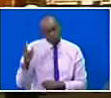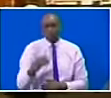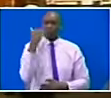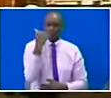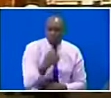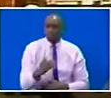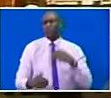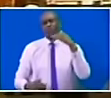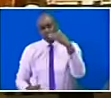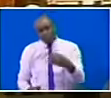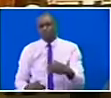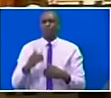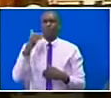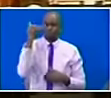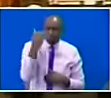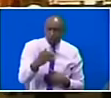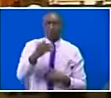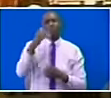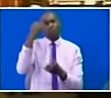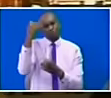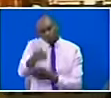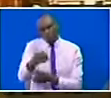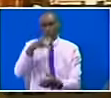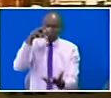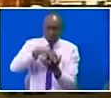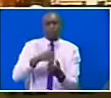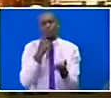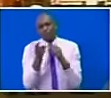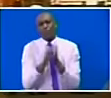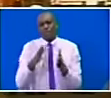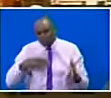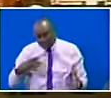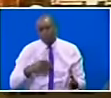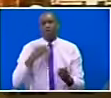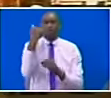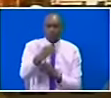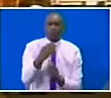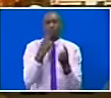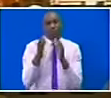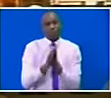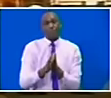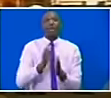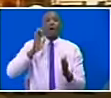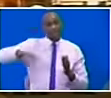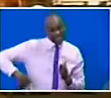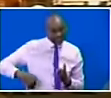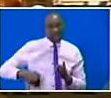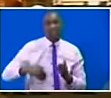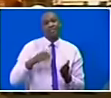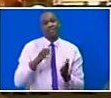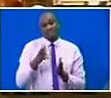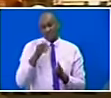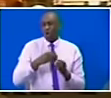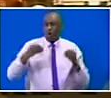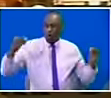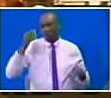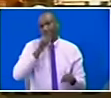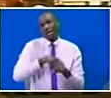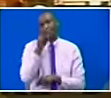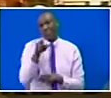baadhi ya maeneo ambapo aliweza kusimama na kuwahutubia wananchi, ndio maana safari yake ndio imechukua muda